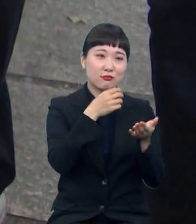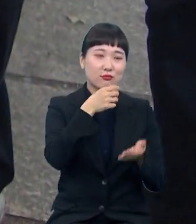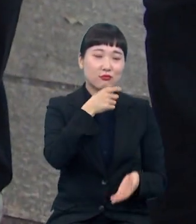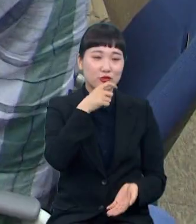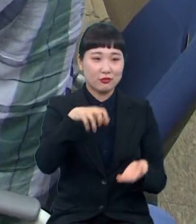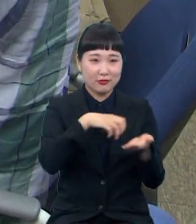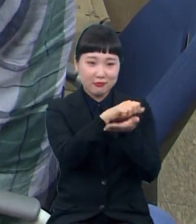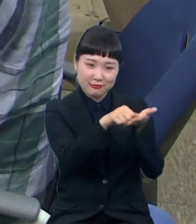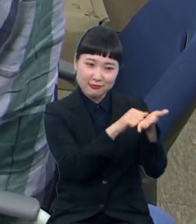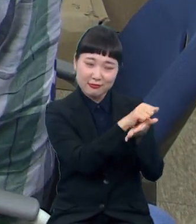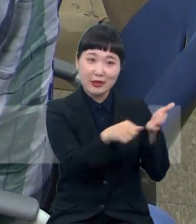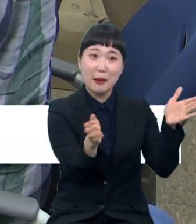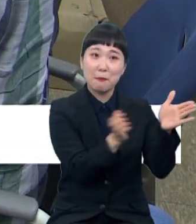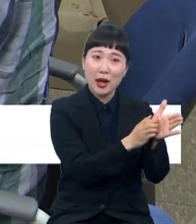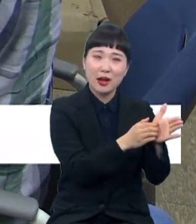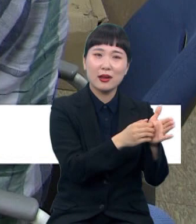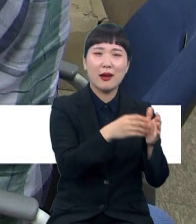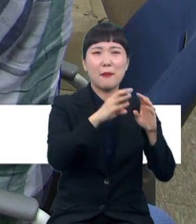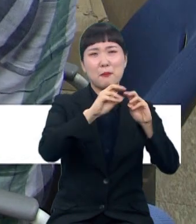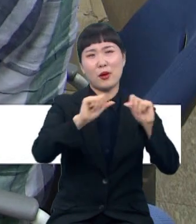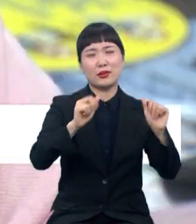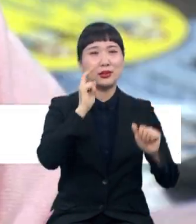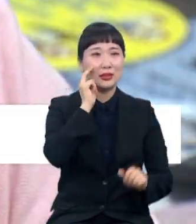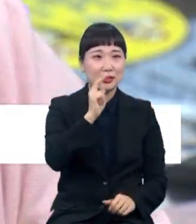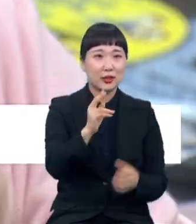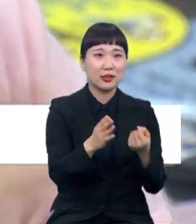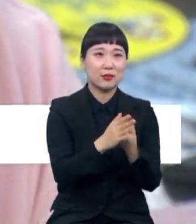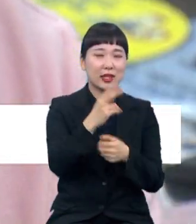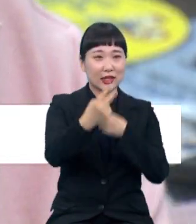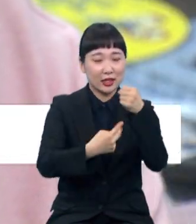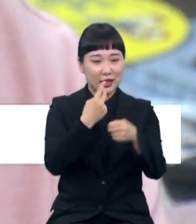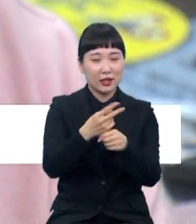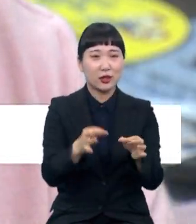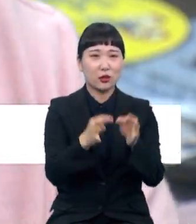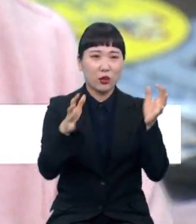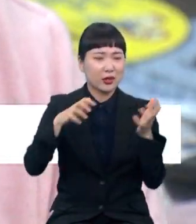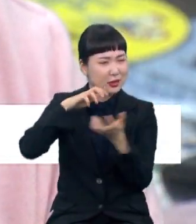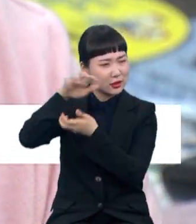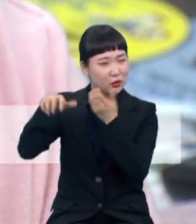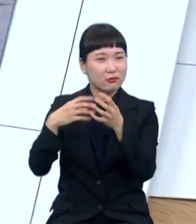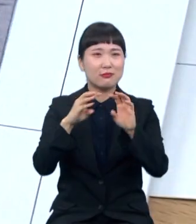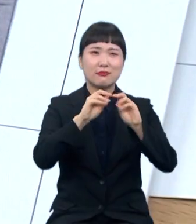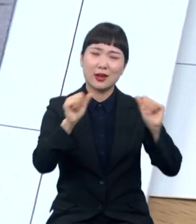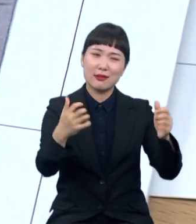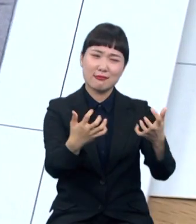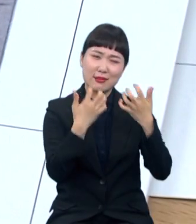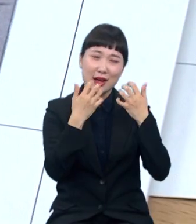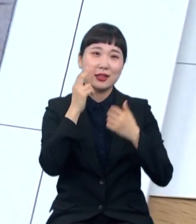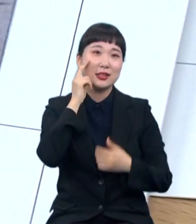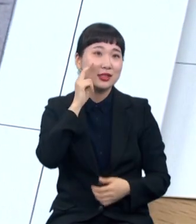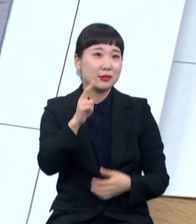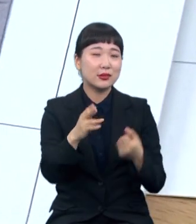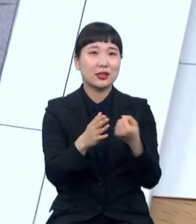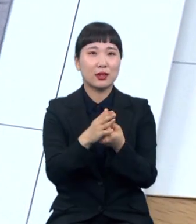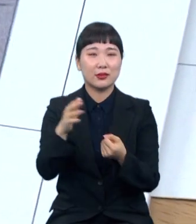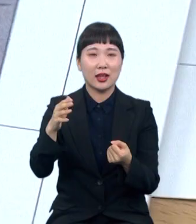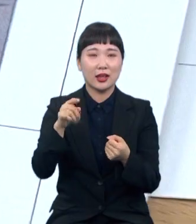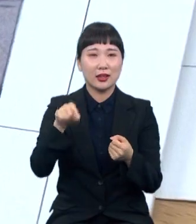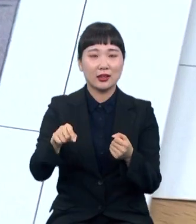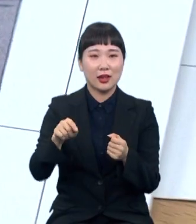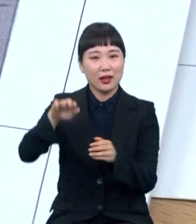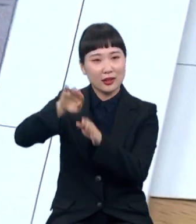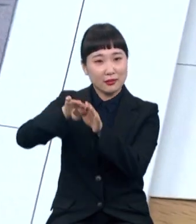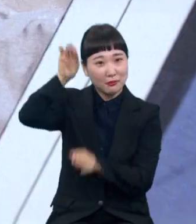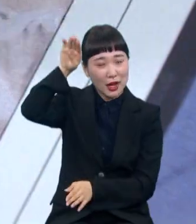묻어나옵니다. 상인들은 2년째 소음과 분진 등으로 인한 고충을 토로하고 있습니다. 가림막을 설치하기 전에 철거